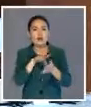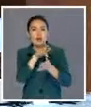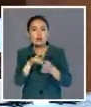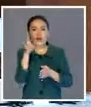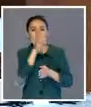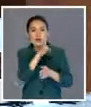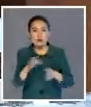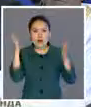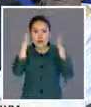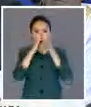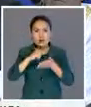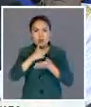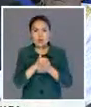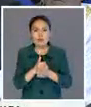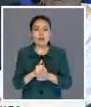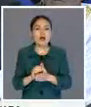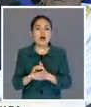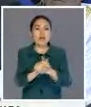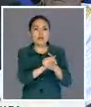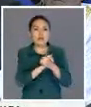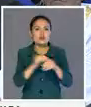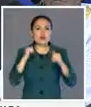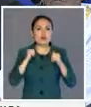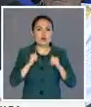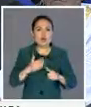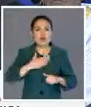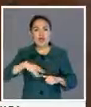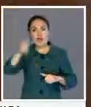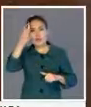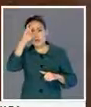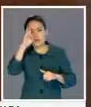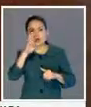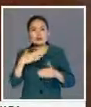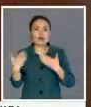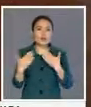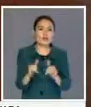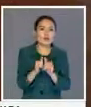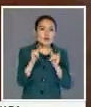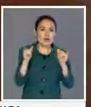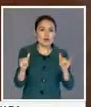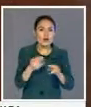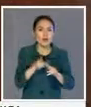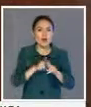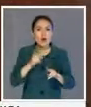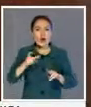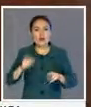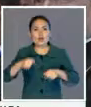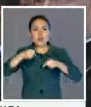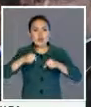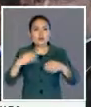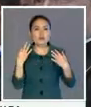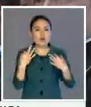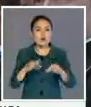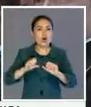түрлі дін өкілдері бас қосып, бейбітшілікті, тұрақтылықты, мемлекеттік қатынастарды одан әрі үйлестіру қағидаларын талқылады. Сондай-ақ